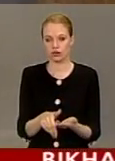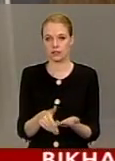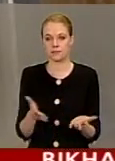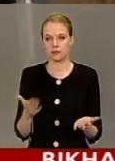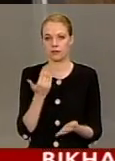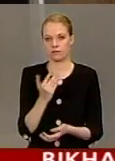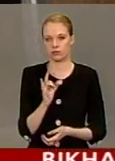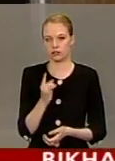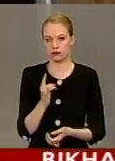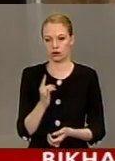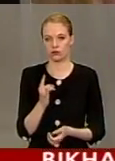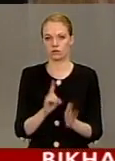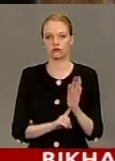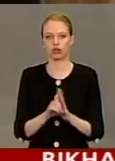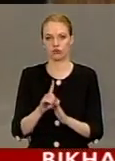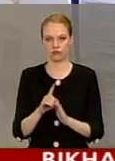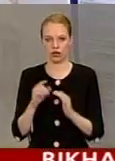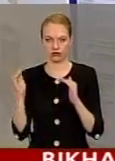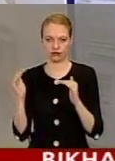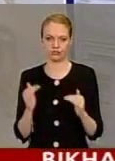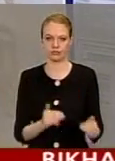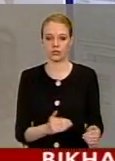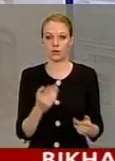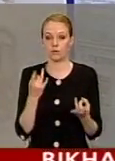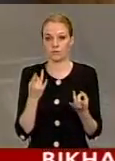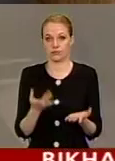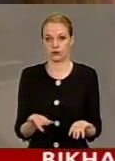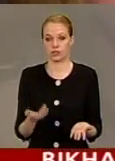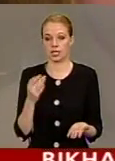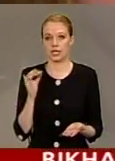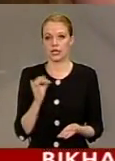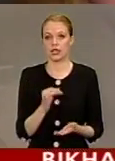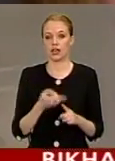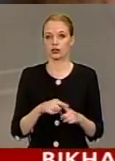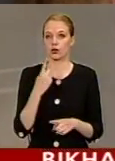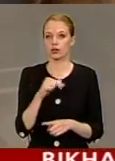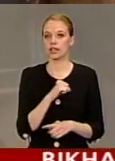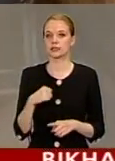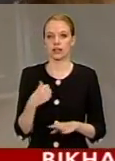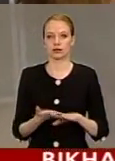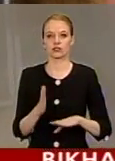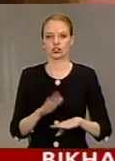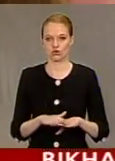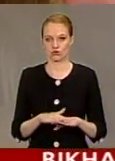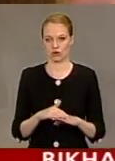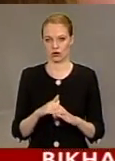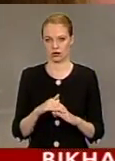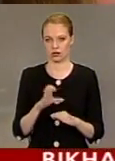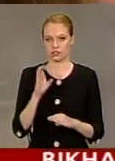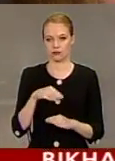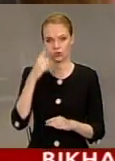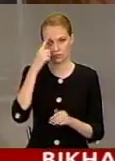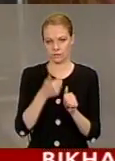вот, твой ребенок начинает деградировать. Просто-напросто. Це одна із найтяжких степеней